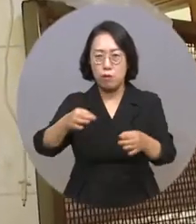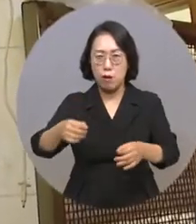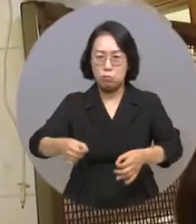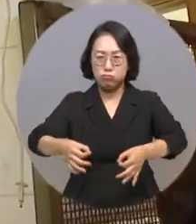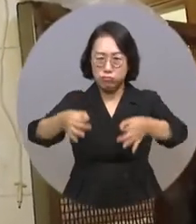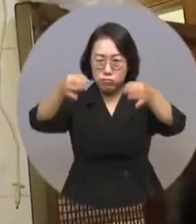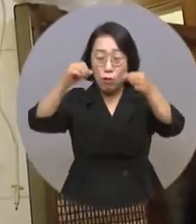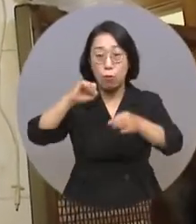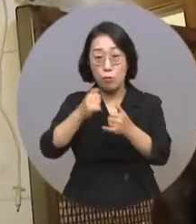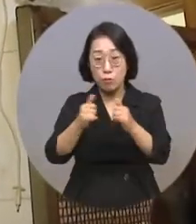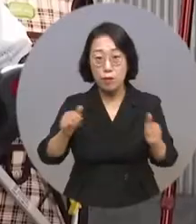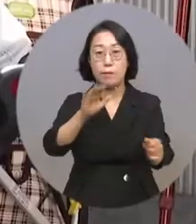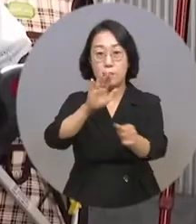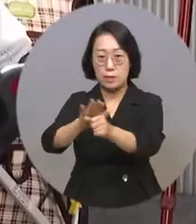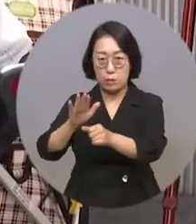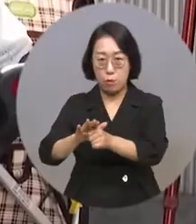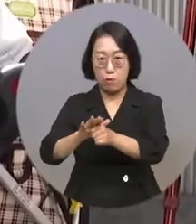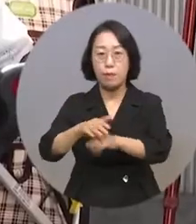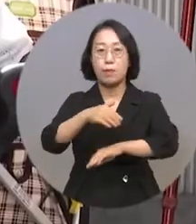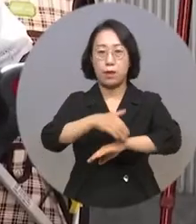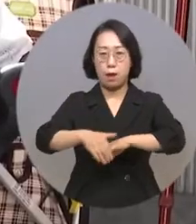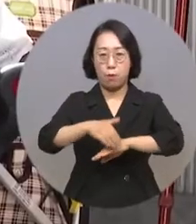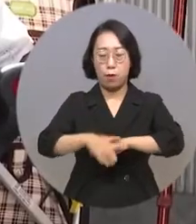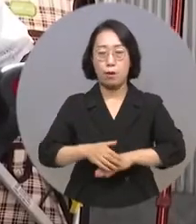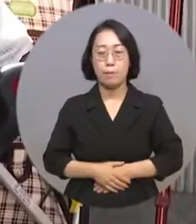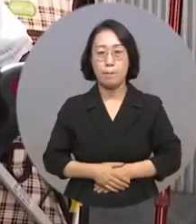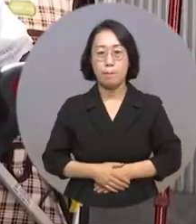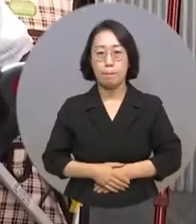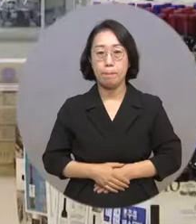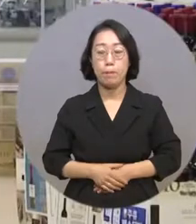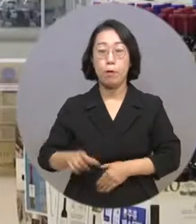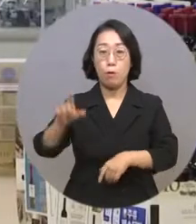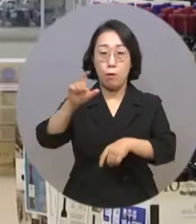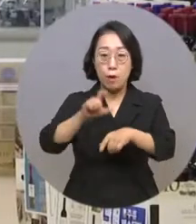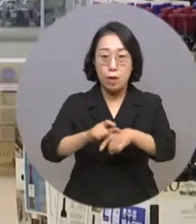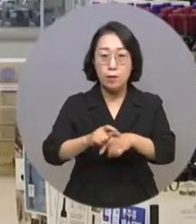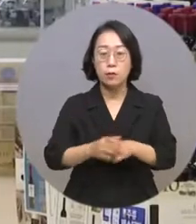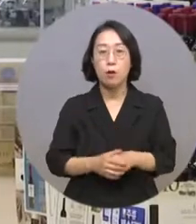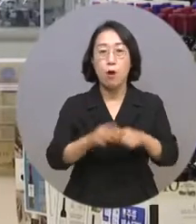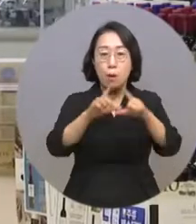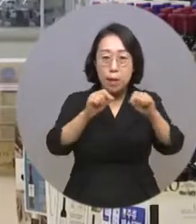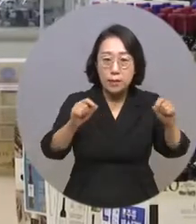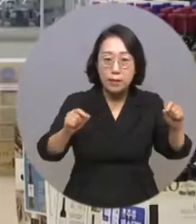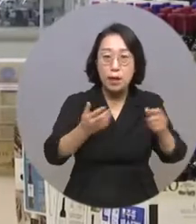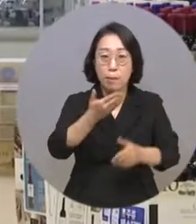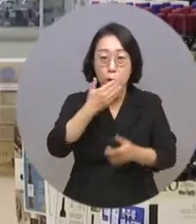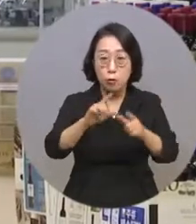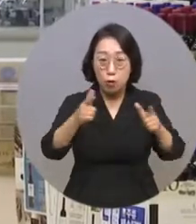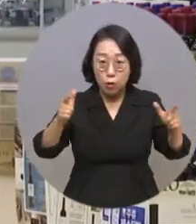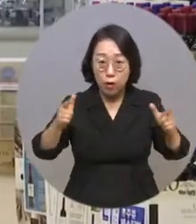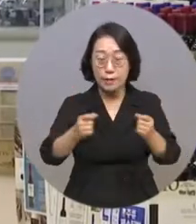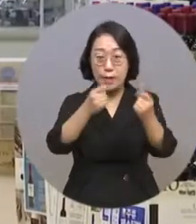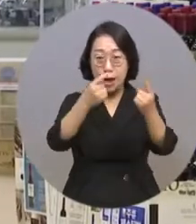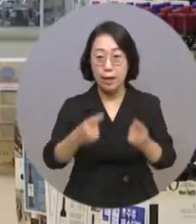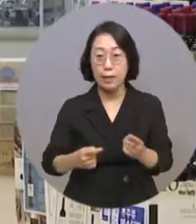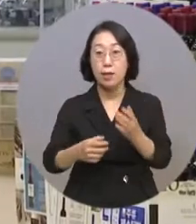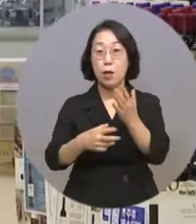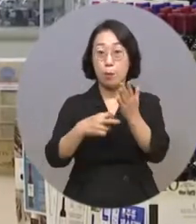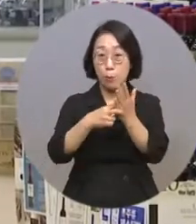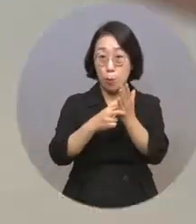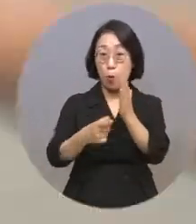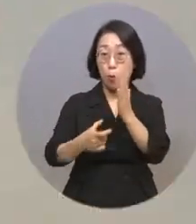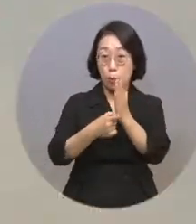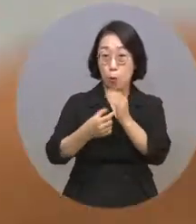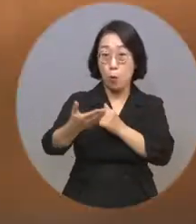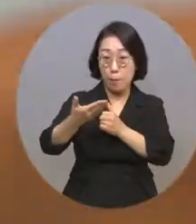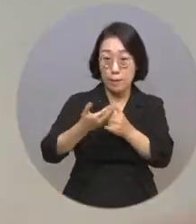서민들을 적극 지원한다는 설명입니다. 이와 함께 농축수산물 할인 쿠폰을 지급받는 대상을 기존